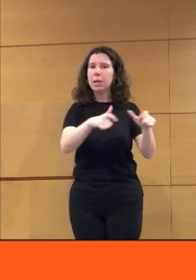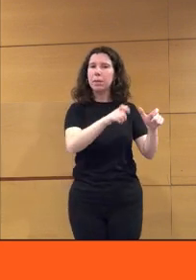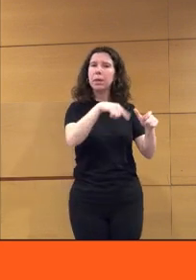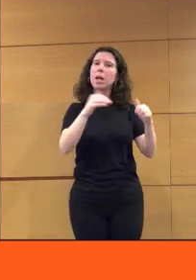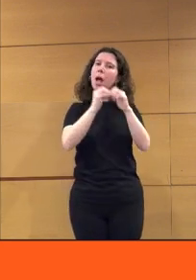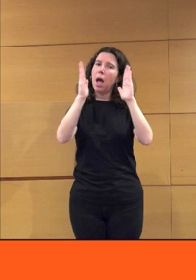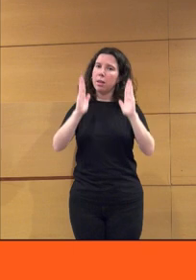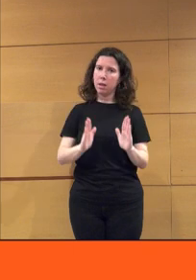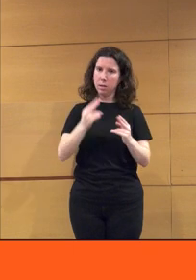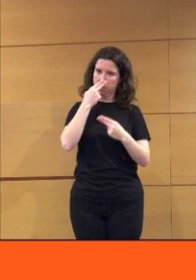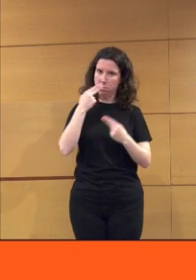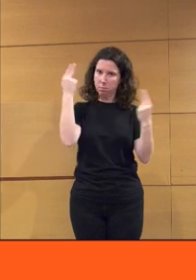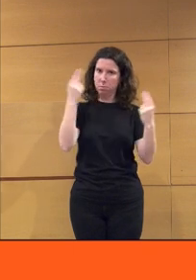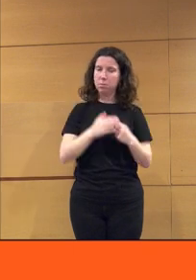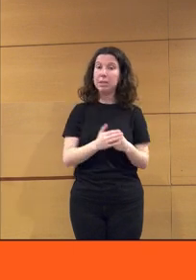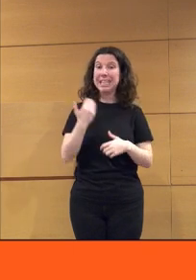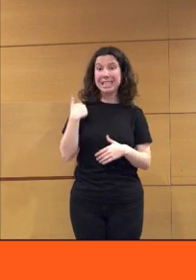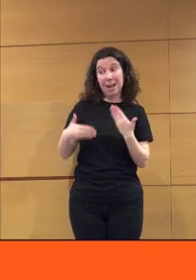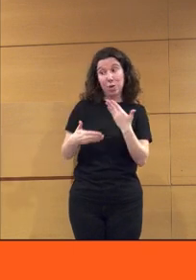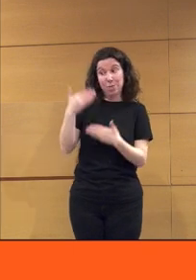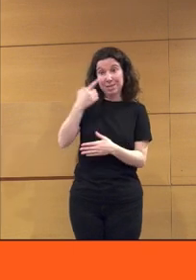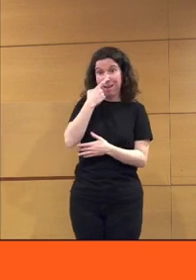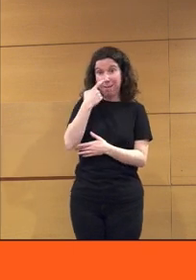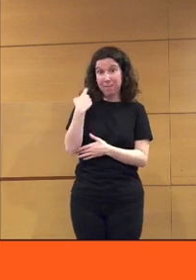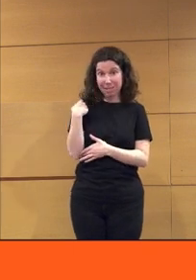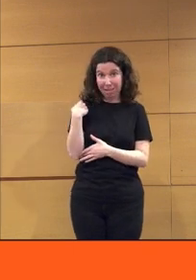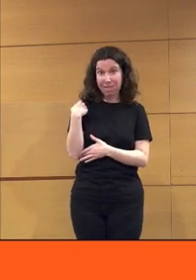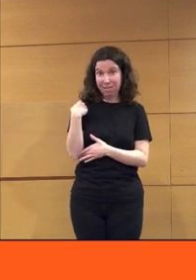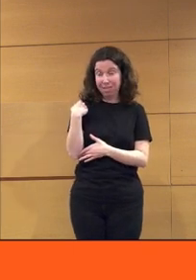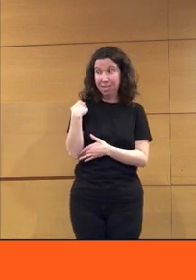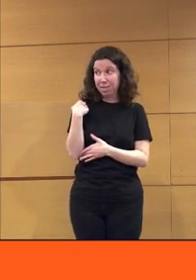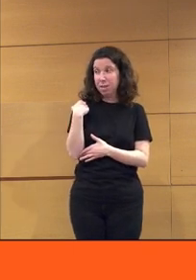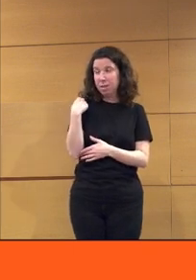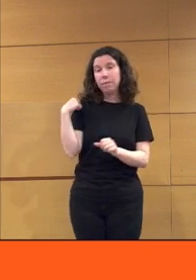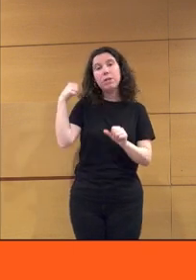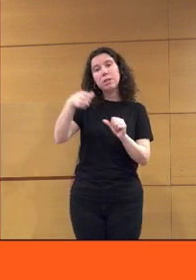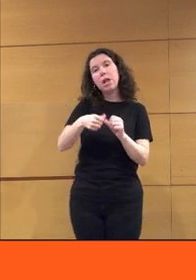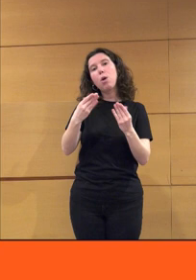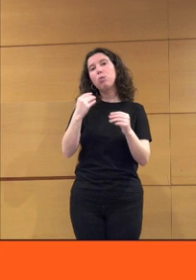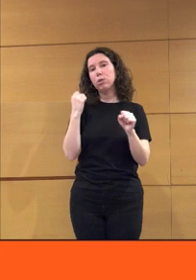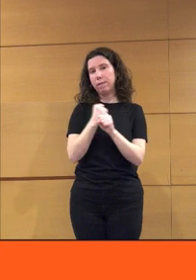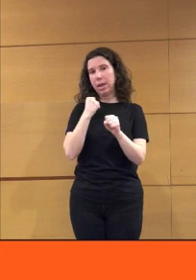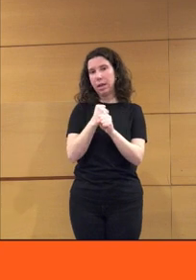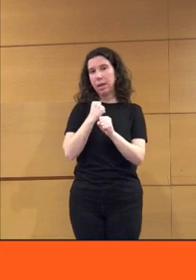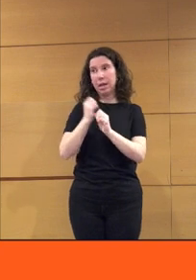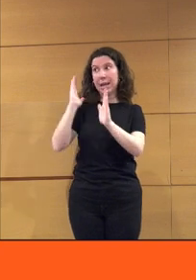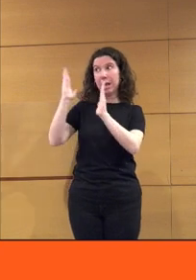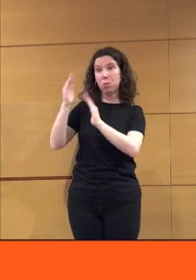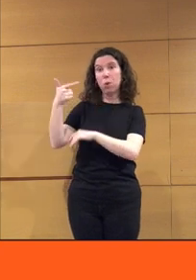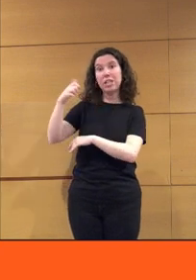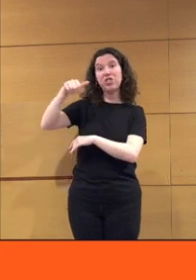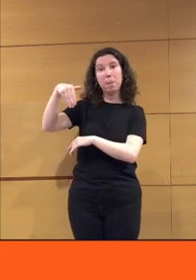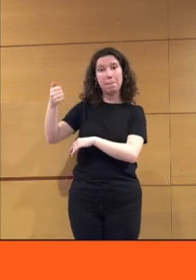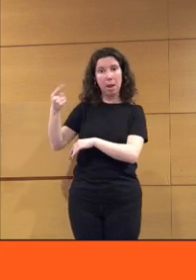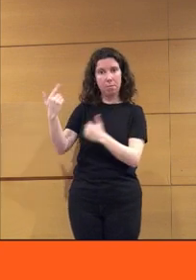públic. La vam posar en marxa el 2023, s'ha fet molta feina, en aquell moment estava la Gemma coordinant tota